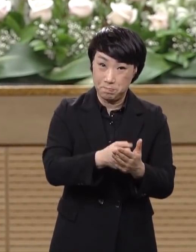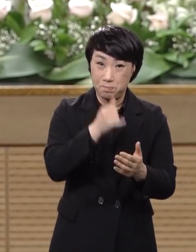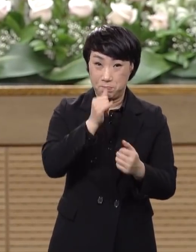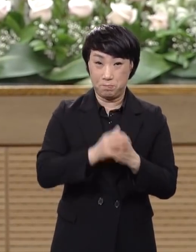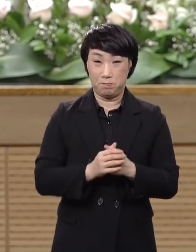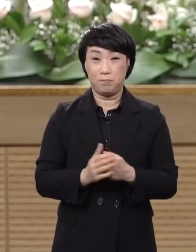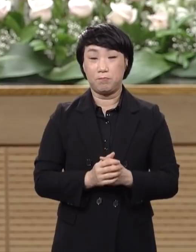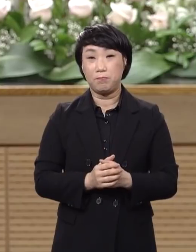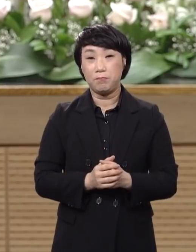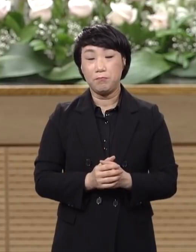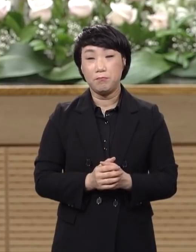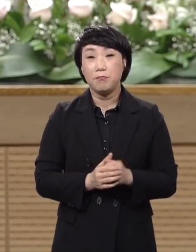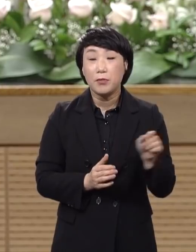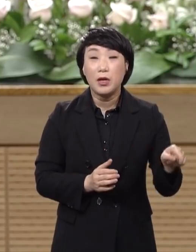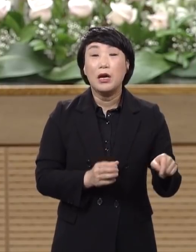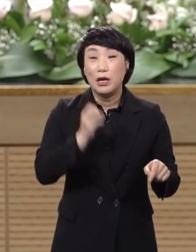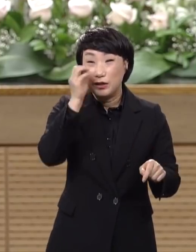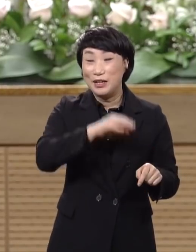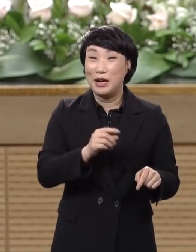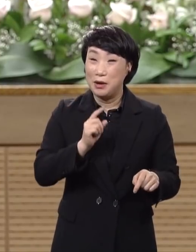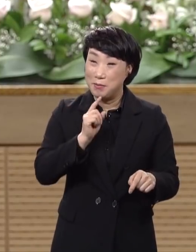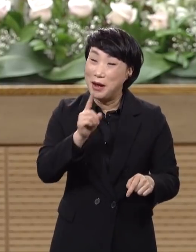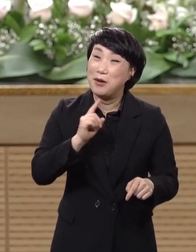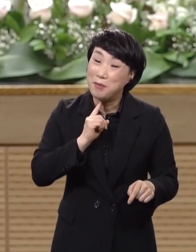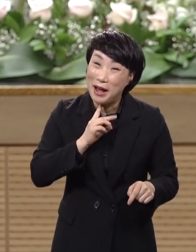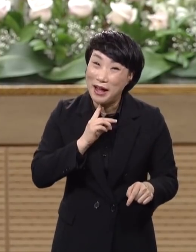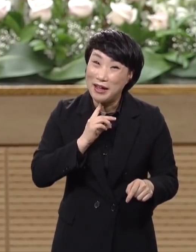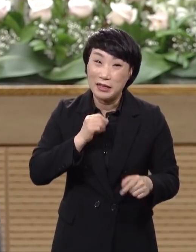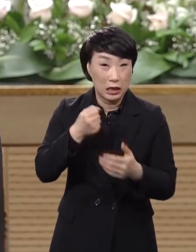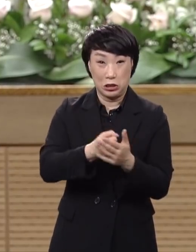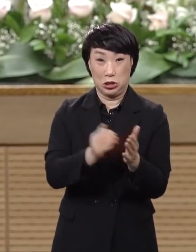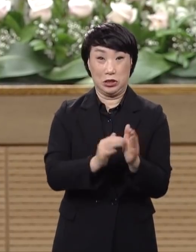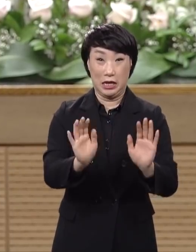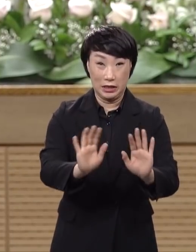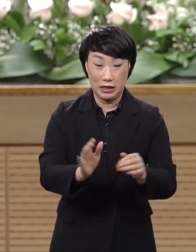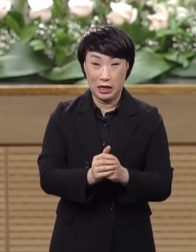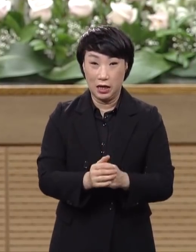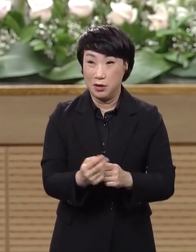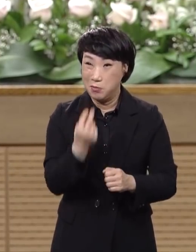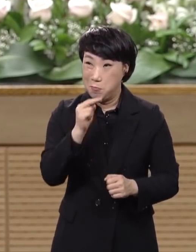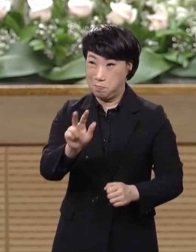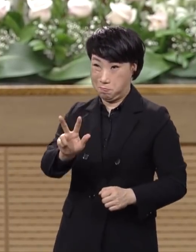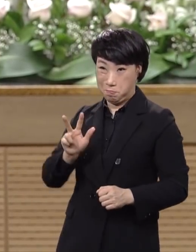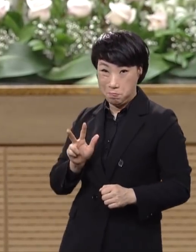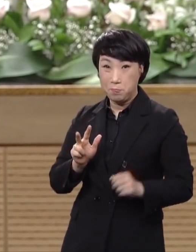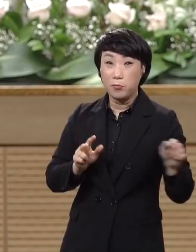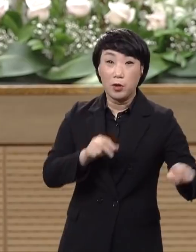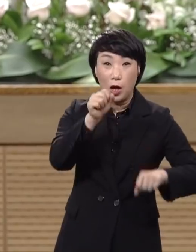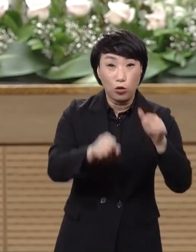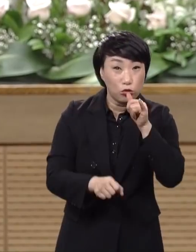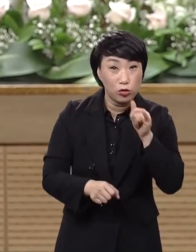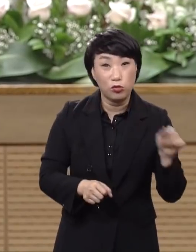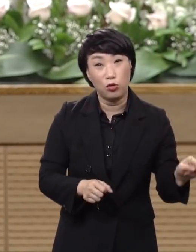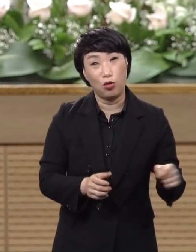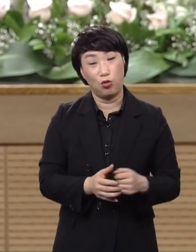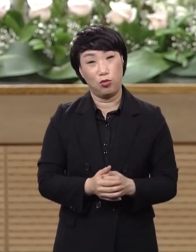때 그냥 말로만 작정한 게 아니라 목숨을 내놓고